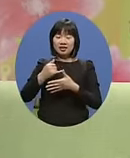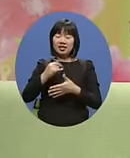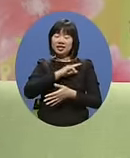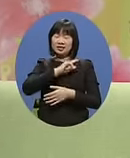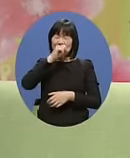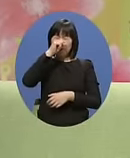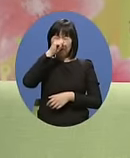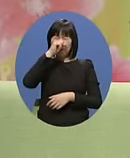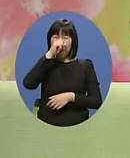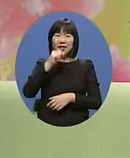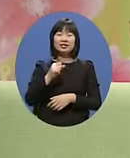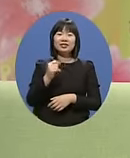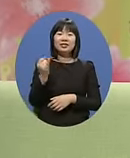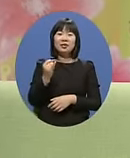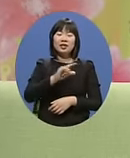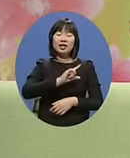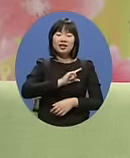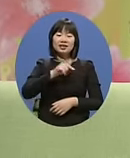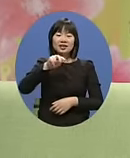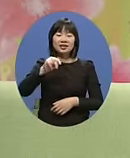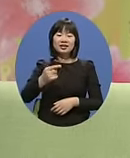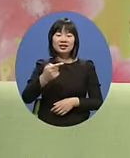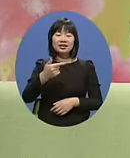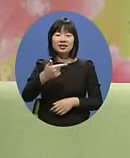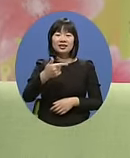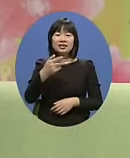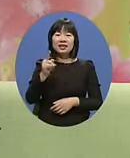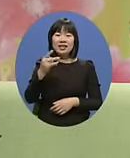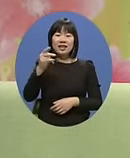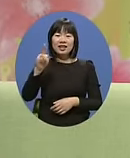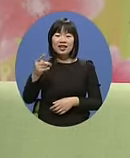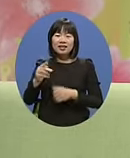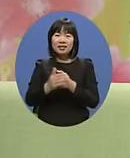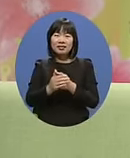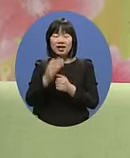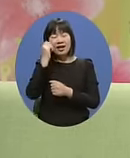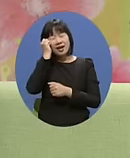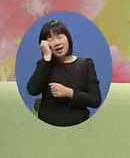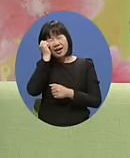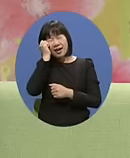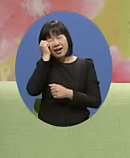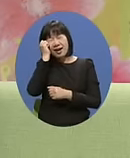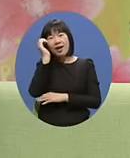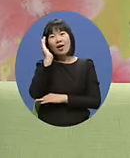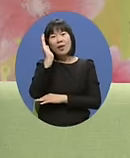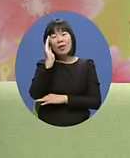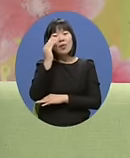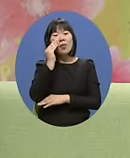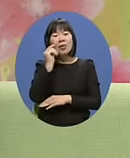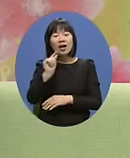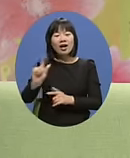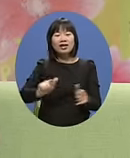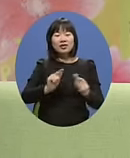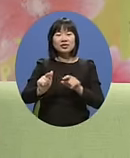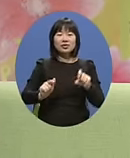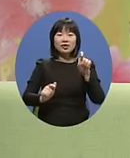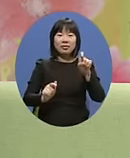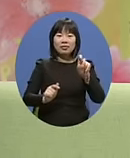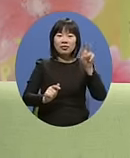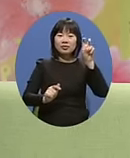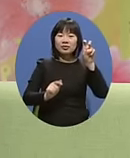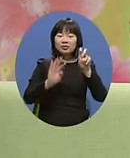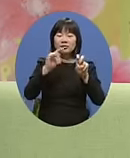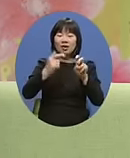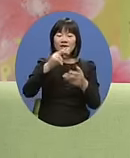공주가 네. 신데렐라예요. 근데 네네. 그래서 저는 정말 자면서도 줄줄줄줄 나올 정도로 하루에도 막 10번, 20번씩 읽어주고 네.